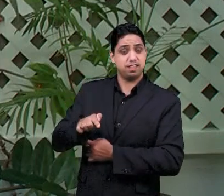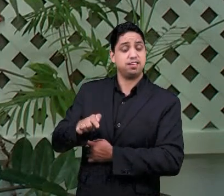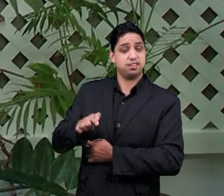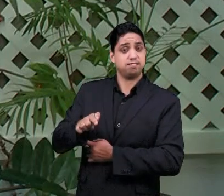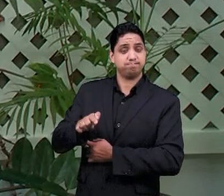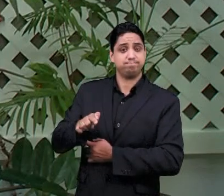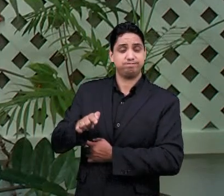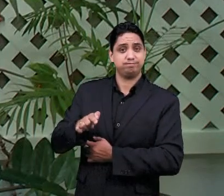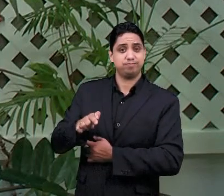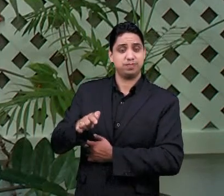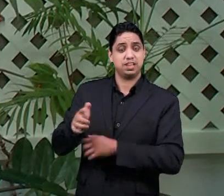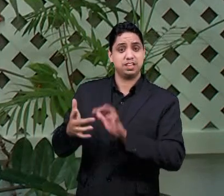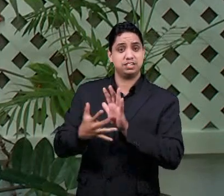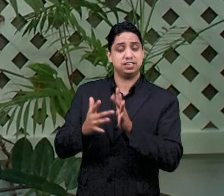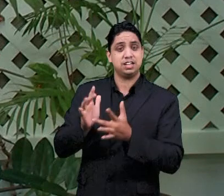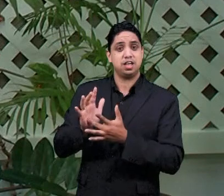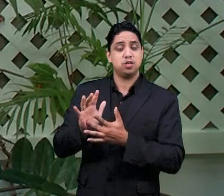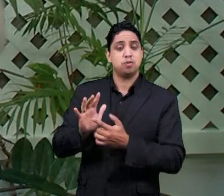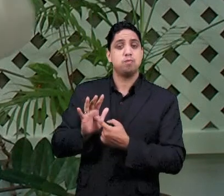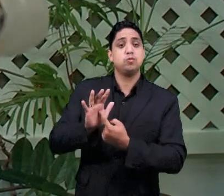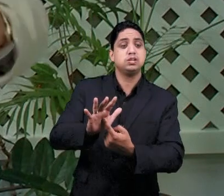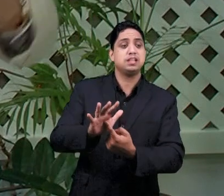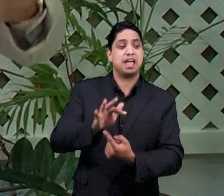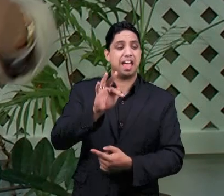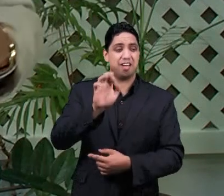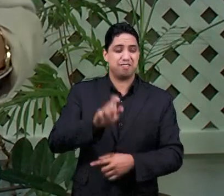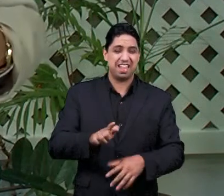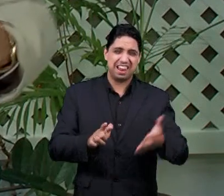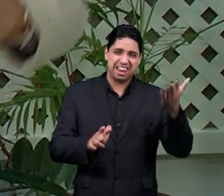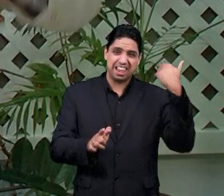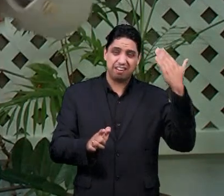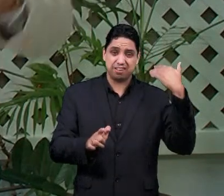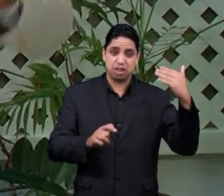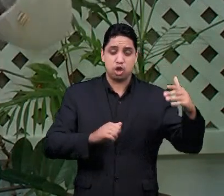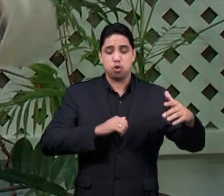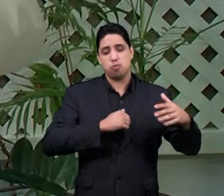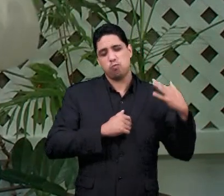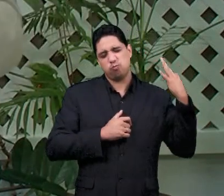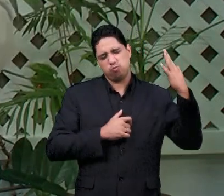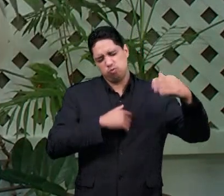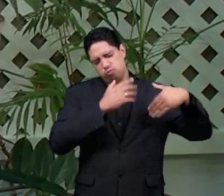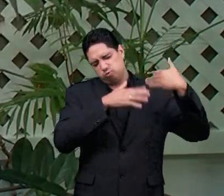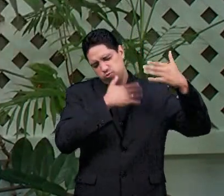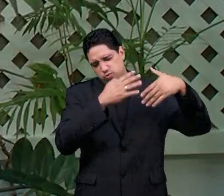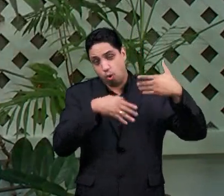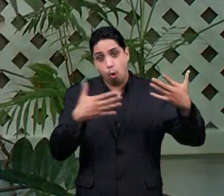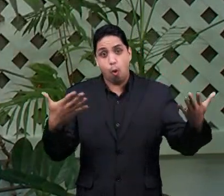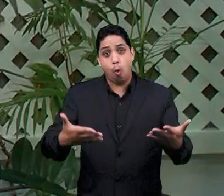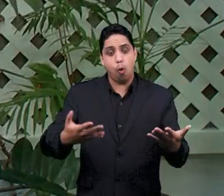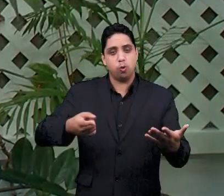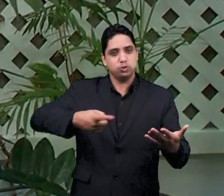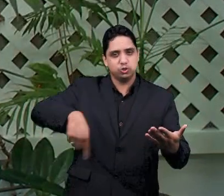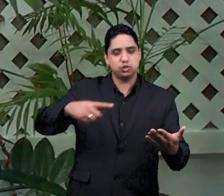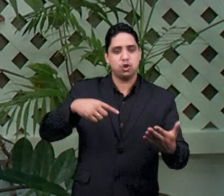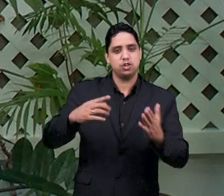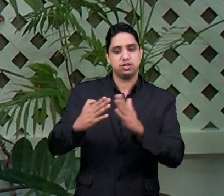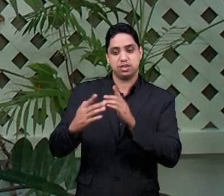de foi qui seraient après compris par l'Église, ce qui serait naturellement